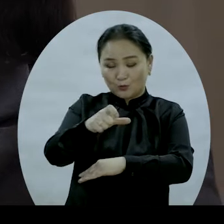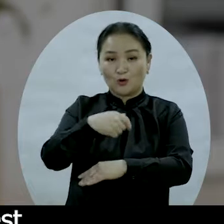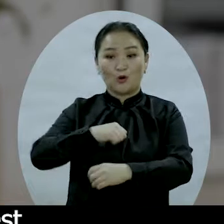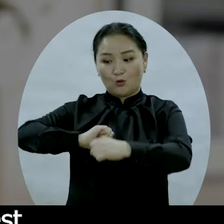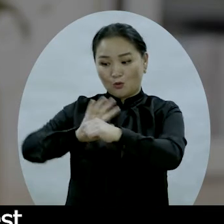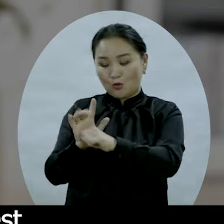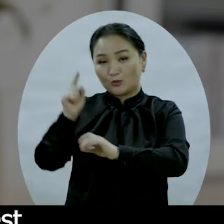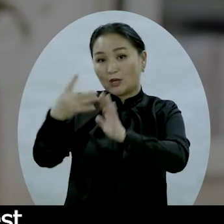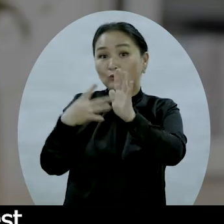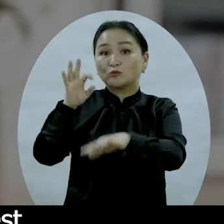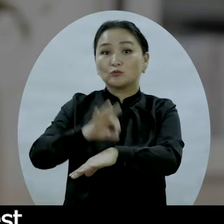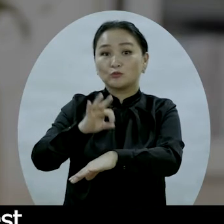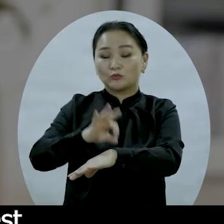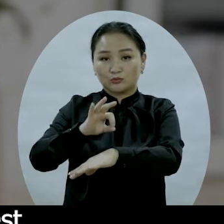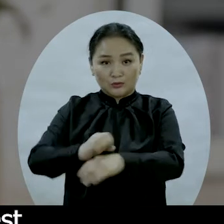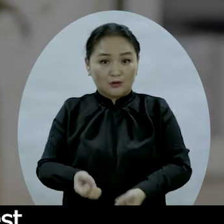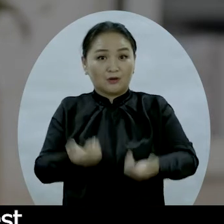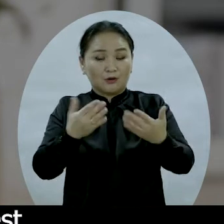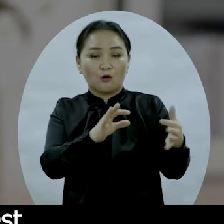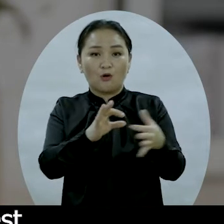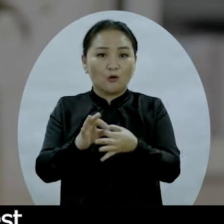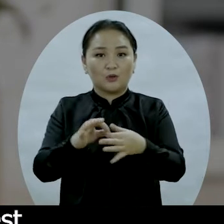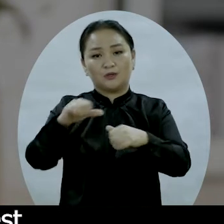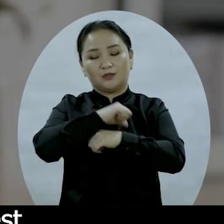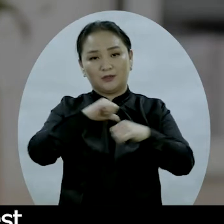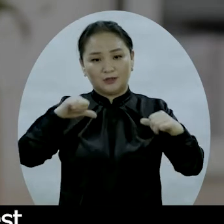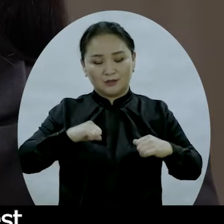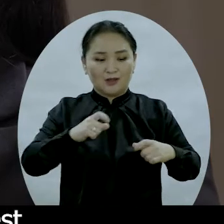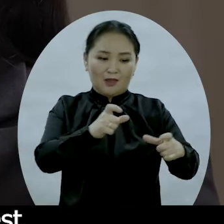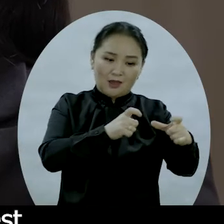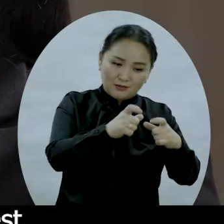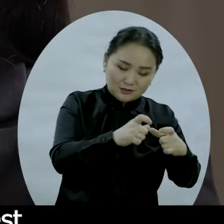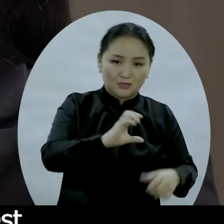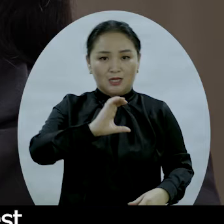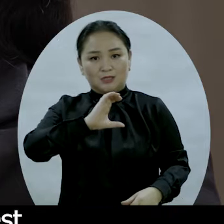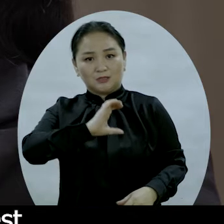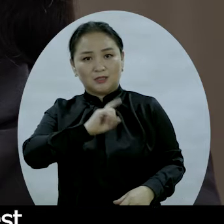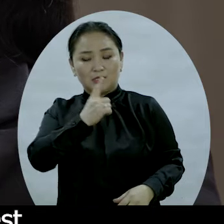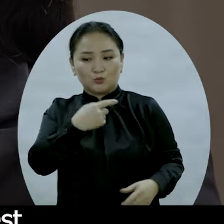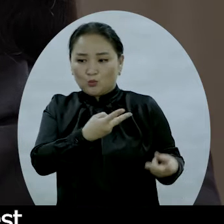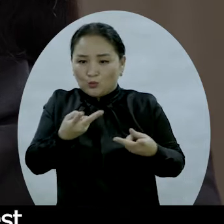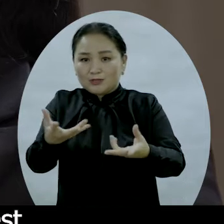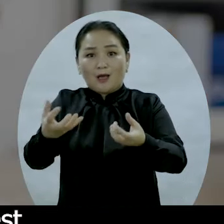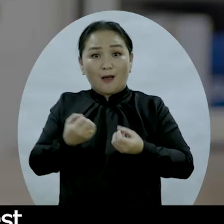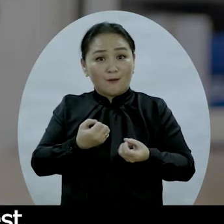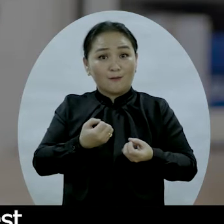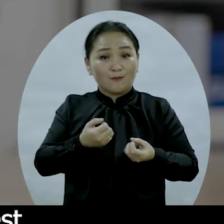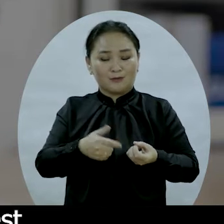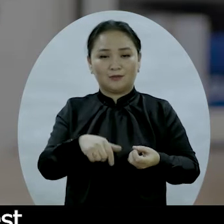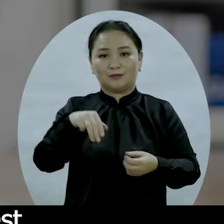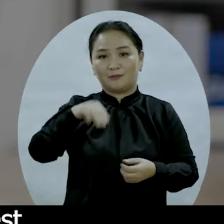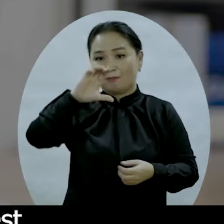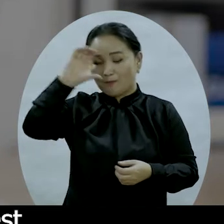ажилладаг. COVID-19 цар тахал гарсантай холбогдуулан иргэд одоо эдийн засгийн болон сэтгэл зүйн үйлчилгээ авахар бол